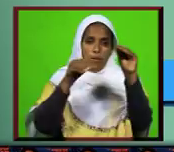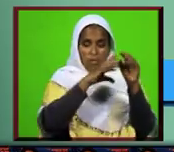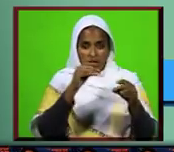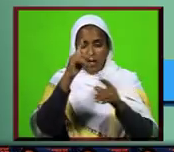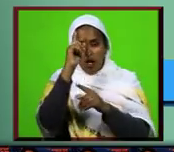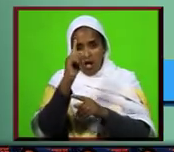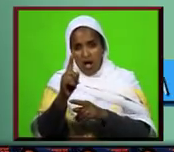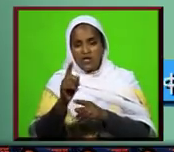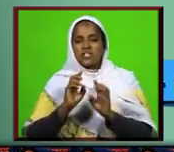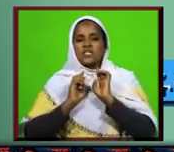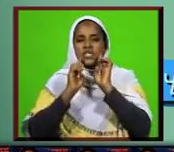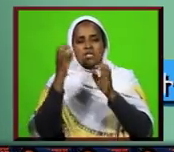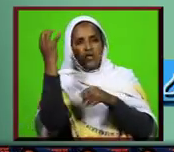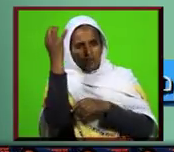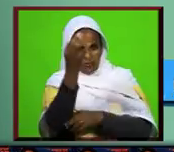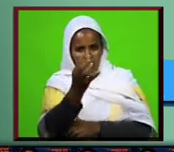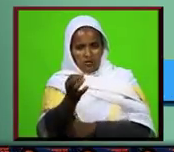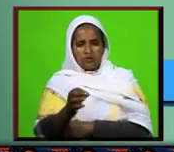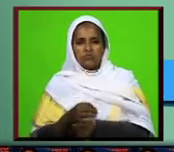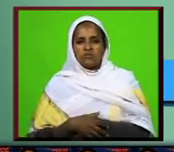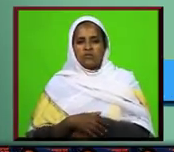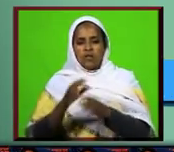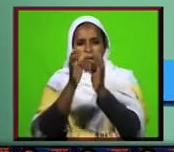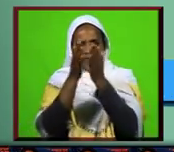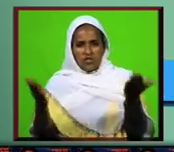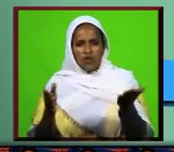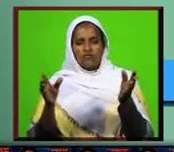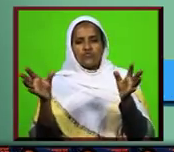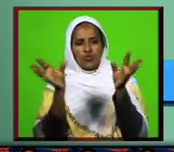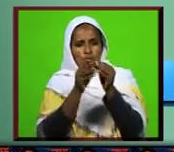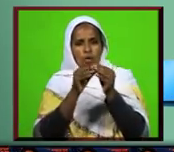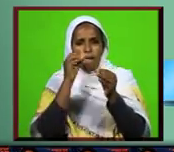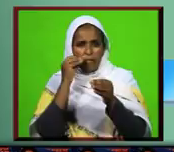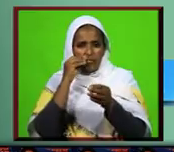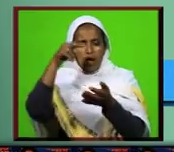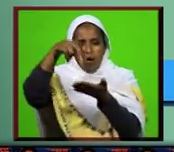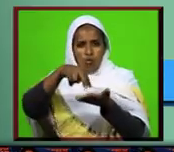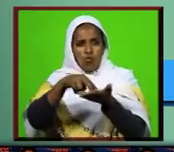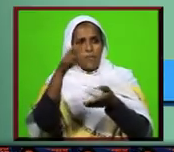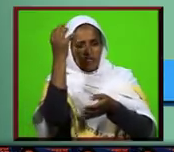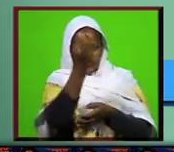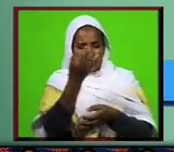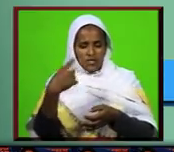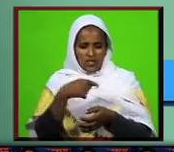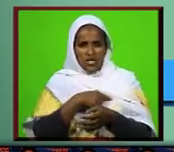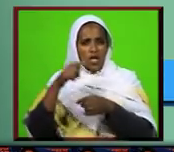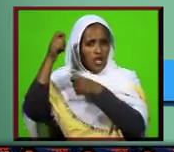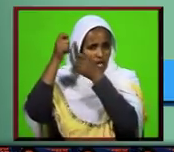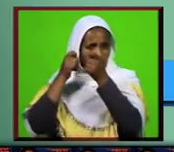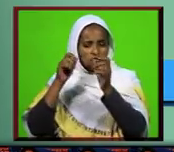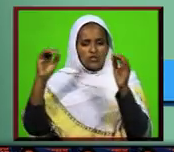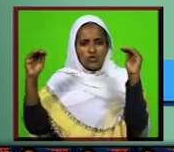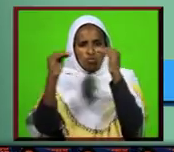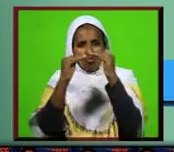ተማሪና አንድ ቅኔ ያስመሰከረ በመጽሐፍት ጉባኤ ቤት ያስመሰከረ አቋቋም ያስመሰከረ እኛ